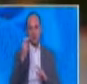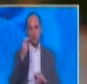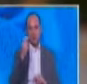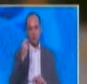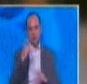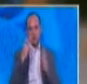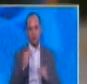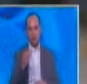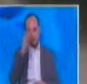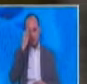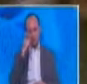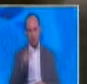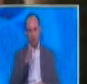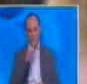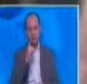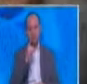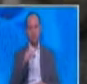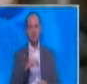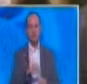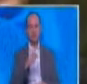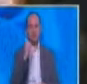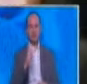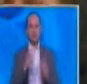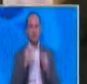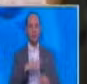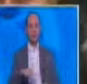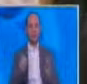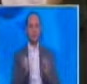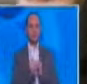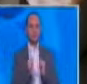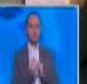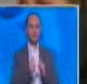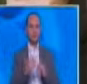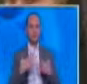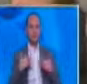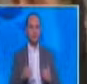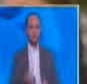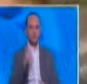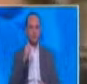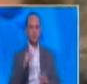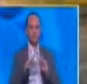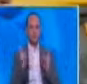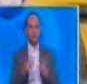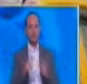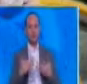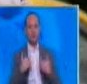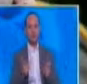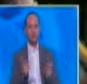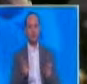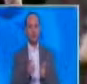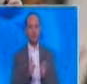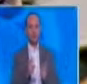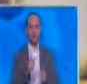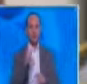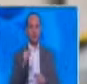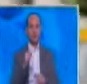altında olarak biliyoruz. Bunun için öncelikle hep beraber Sağlık Bakanlığı'nın, Dünya Sağlık Örgütü'nün